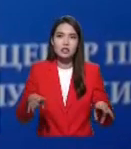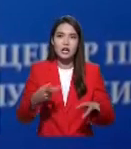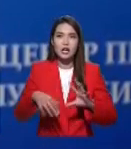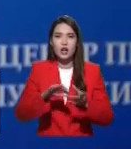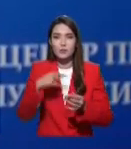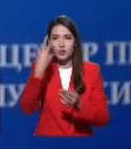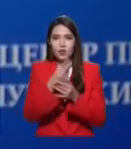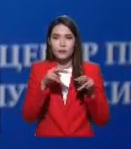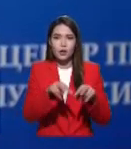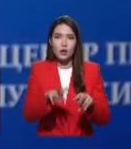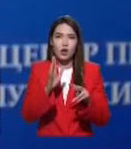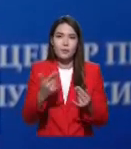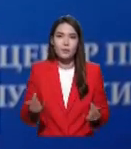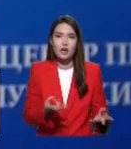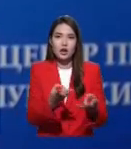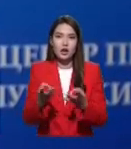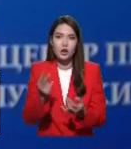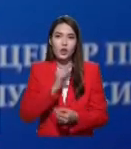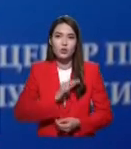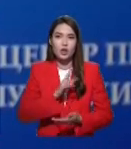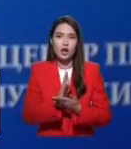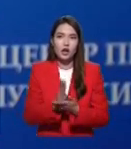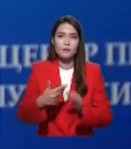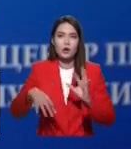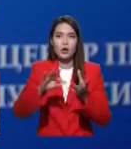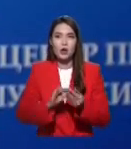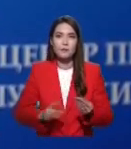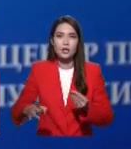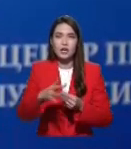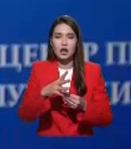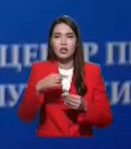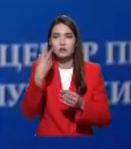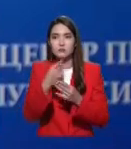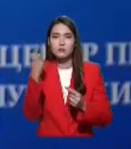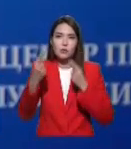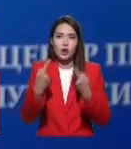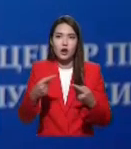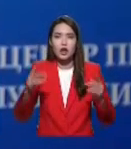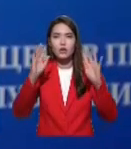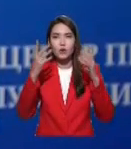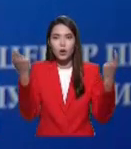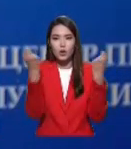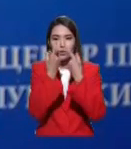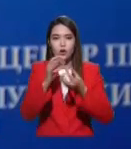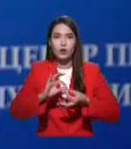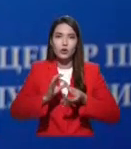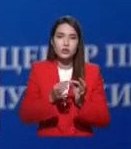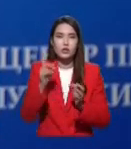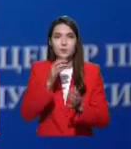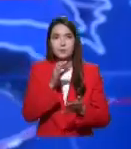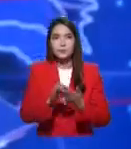алды. Қазір тергеу жұмыстары жүріп жатыр. Қорытынсы бойынша шешім қабылданатын болады. Сондықтан оқиғаның мән жай туралы айту әлі ерте.